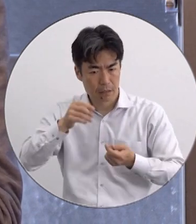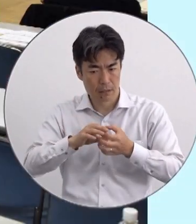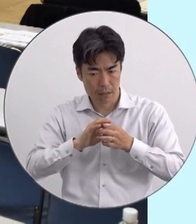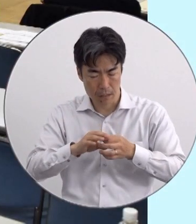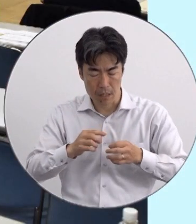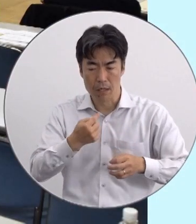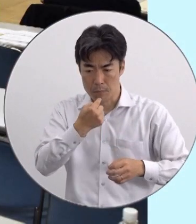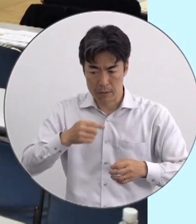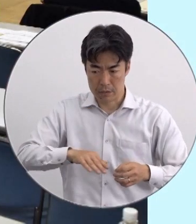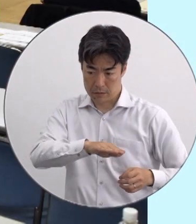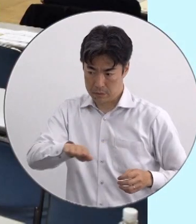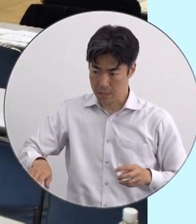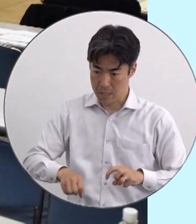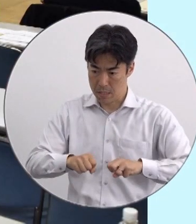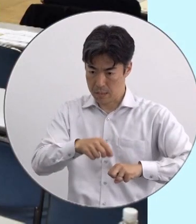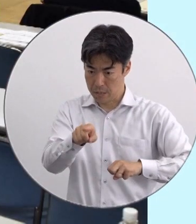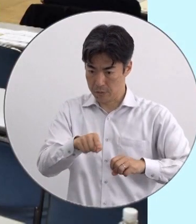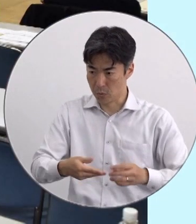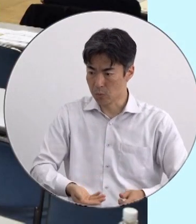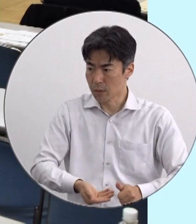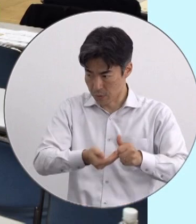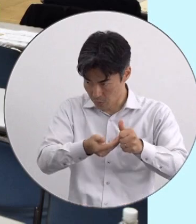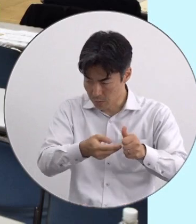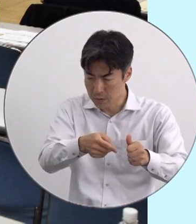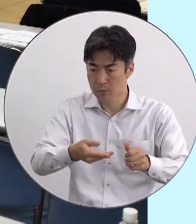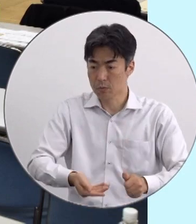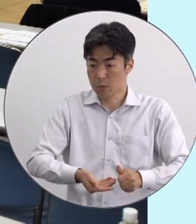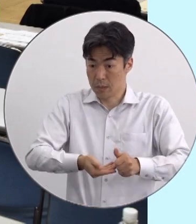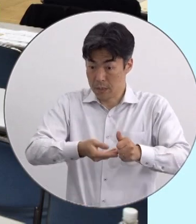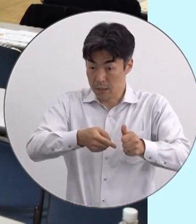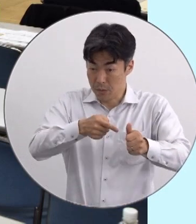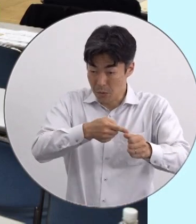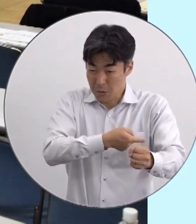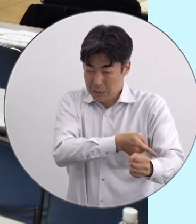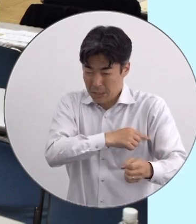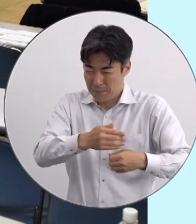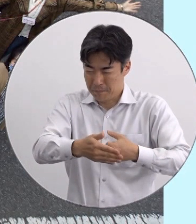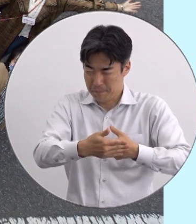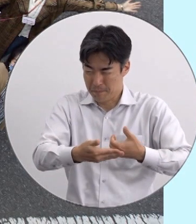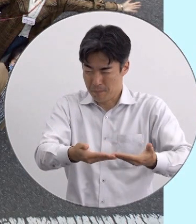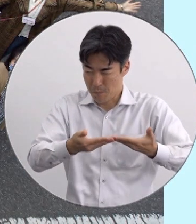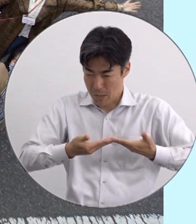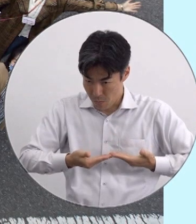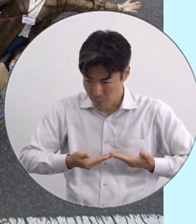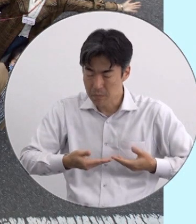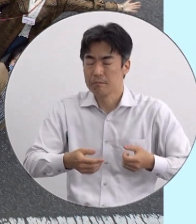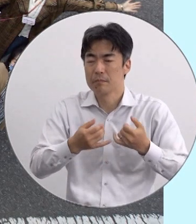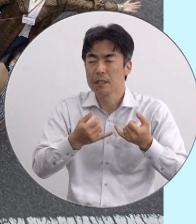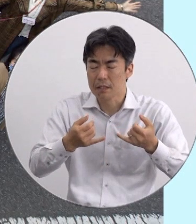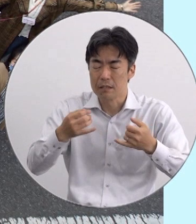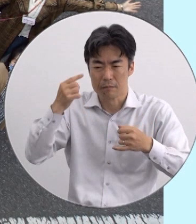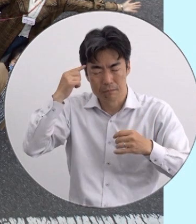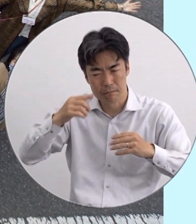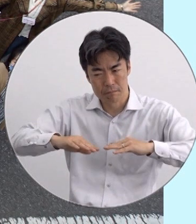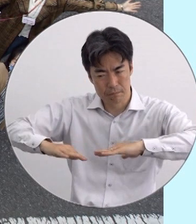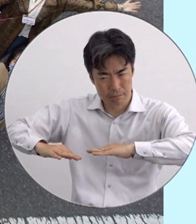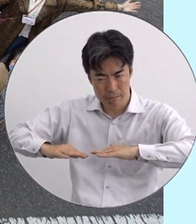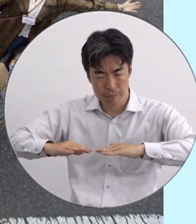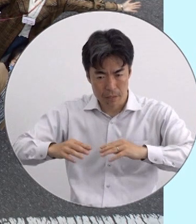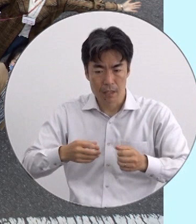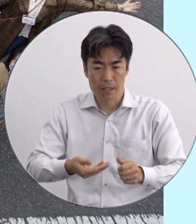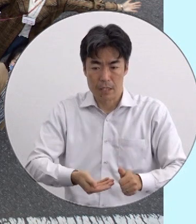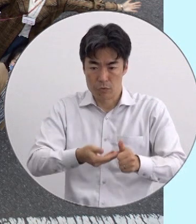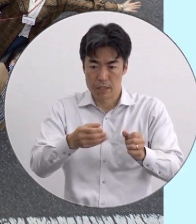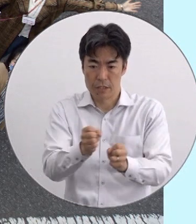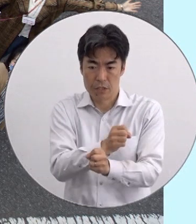と、我々で元気な人を育て上げて、なんとか町のために力貸してよっていうか、そのために